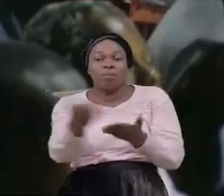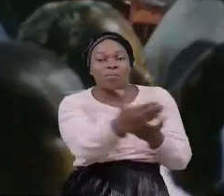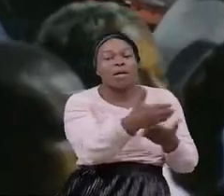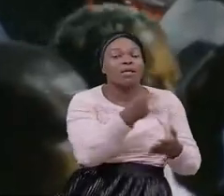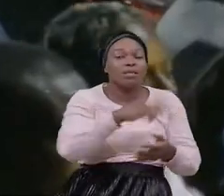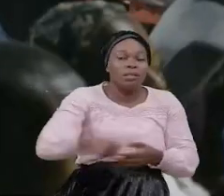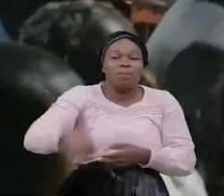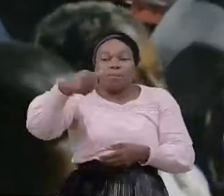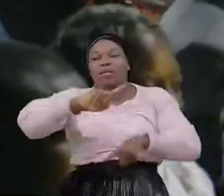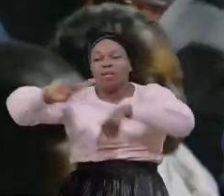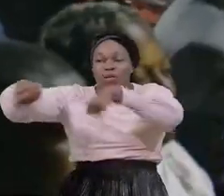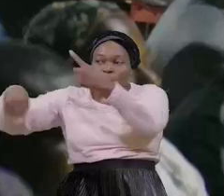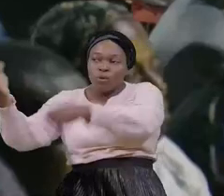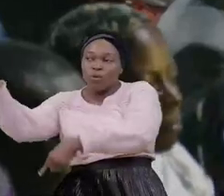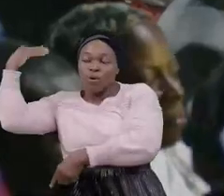fuir.